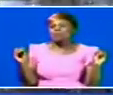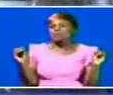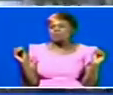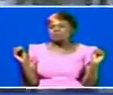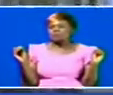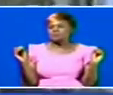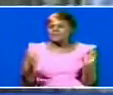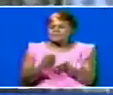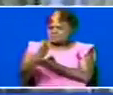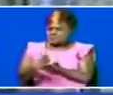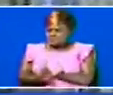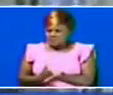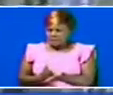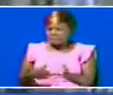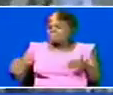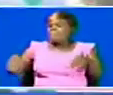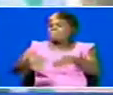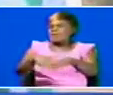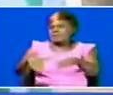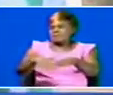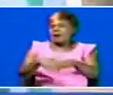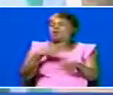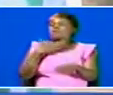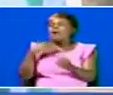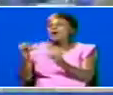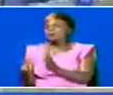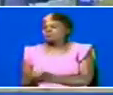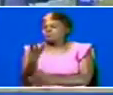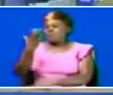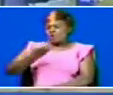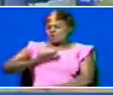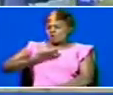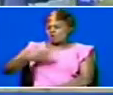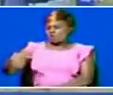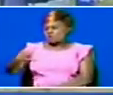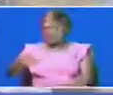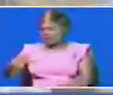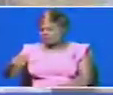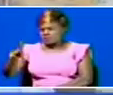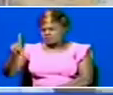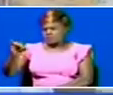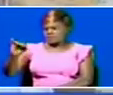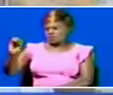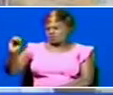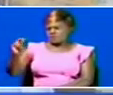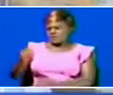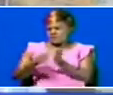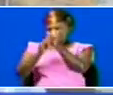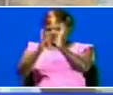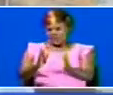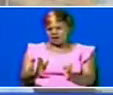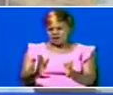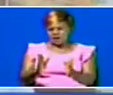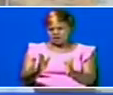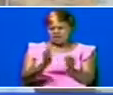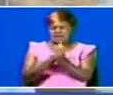Kwani baadhi ya waumini wametishia kutengeneza diocese yao wenyewe. As a leader, force anybody